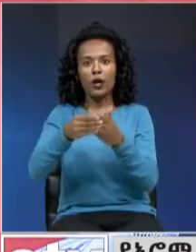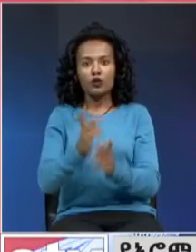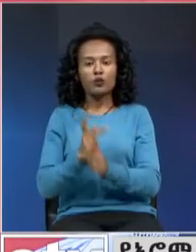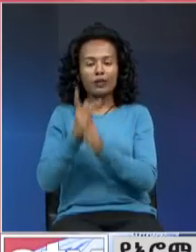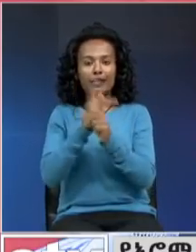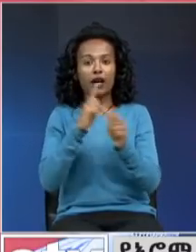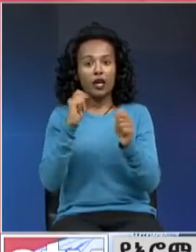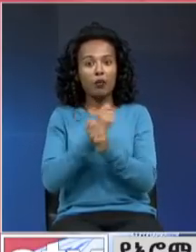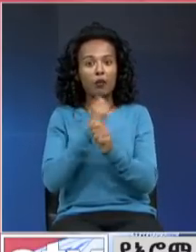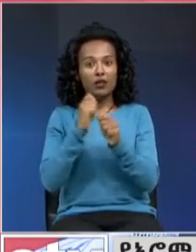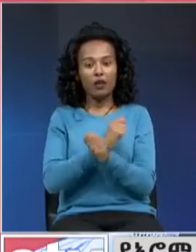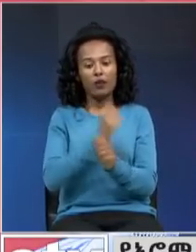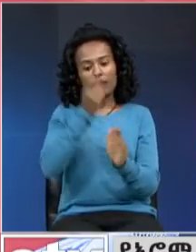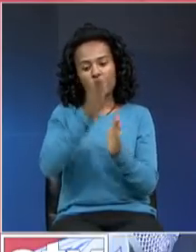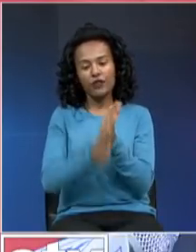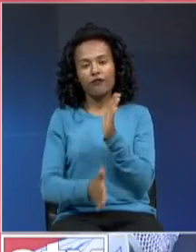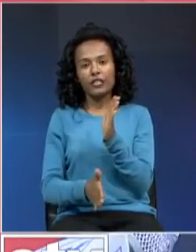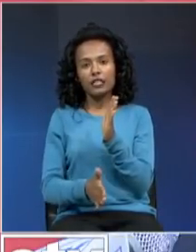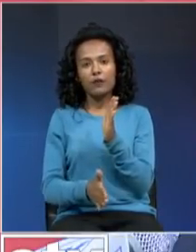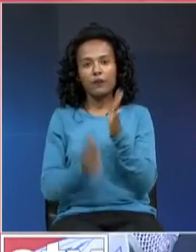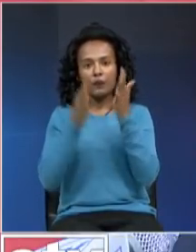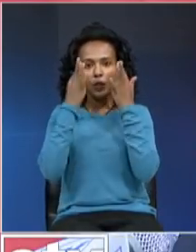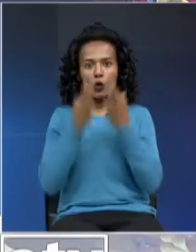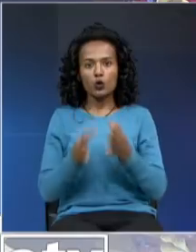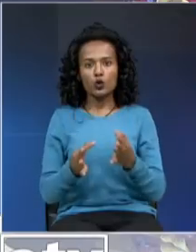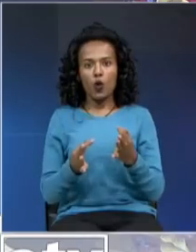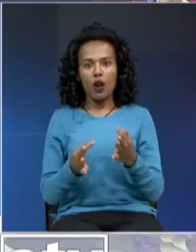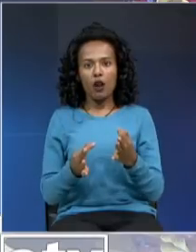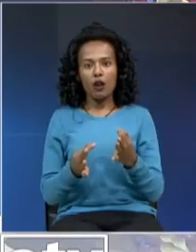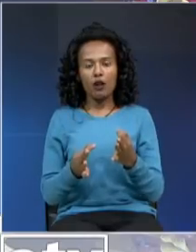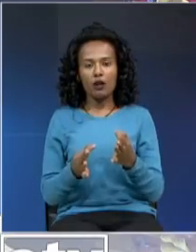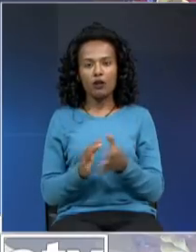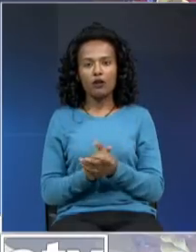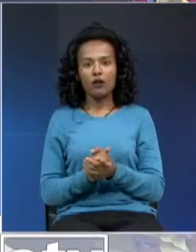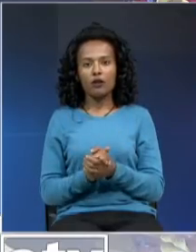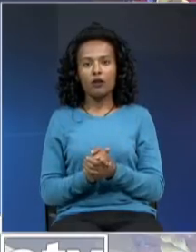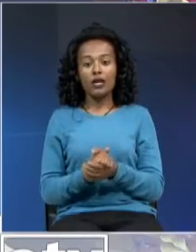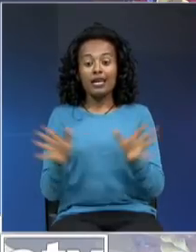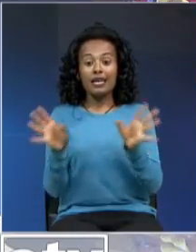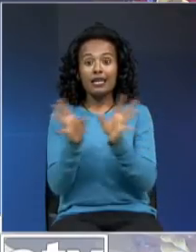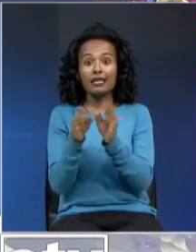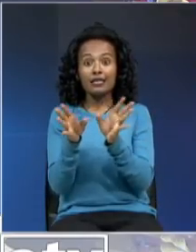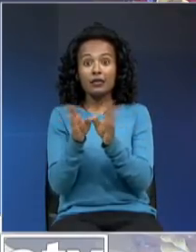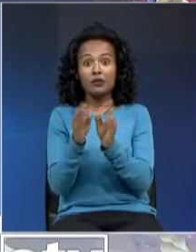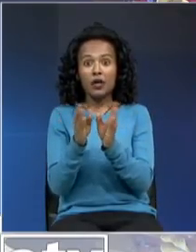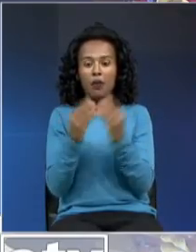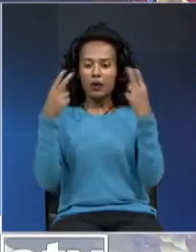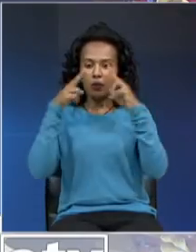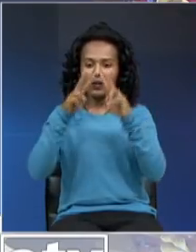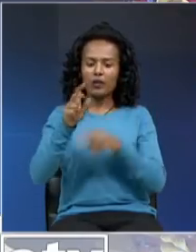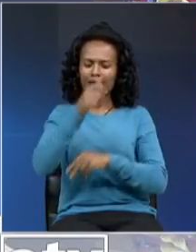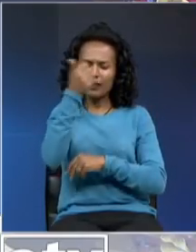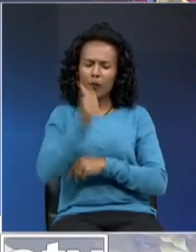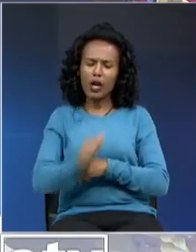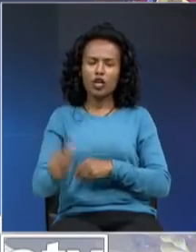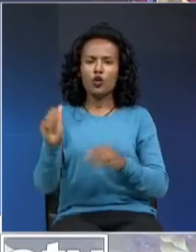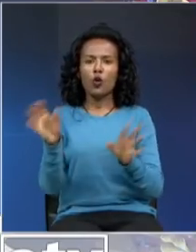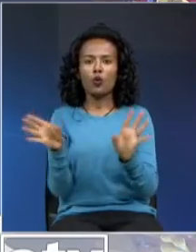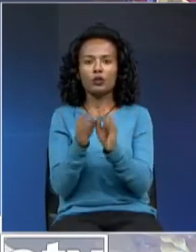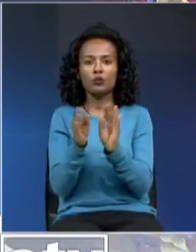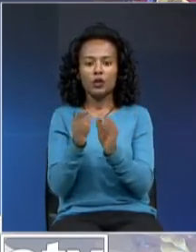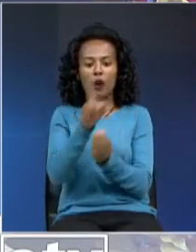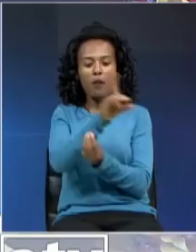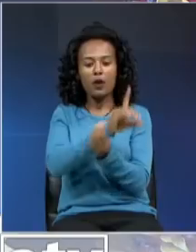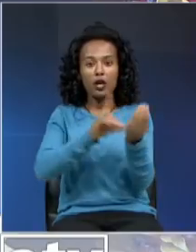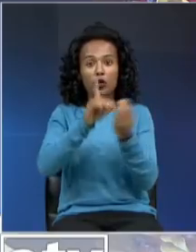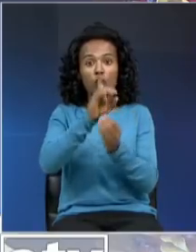በጥንቃቄ በመተግበር እንዲፈጸም ተወስኗል ማለት ነው። ሰብሰባን በተመለከተ ማንኛውም ሰብሰባ